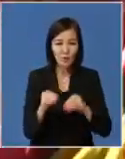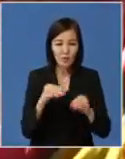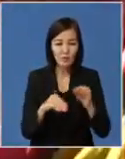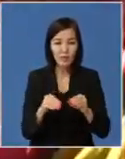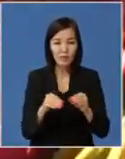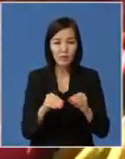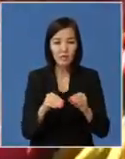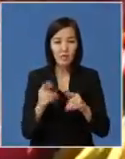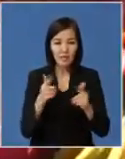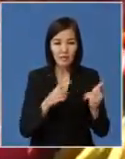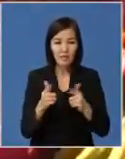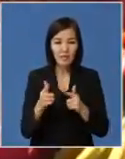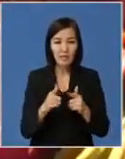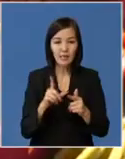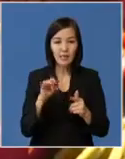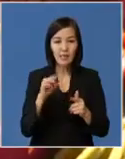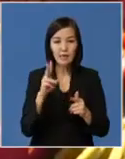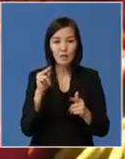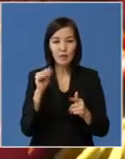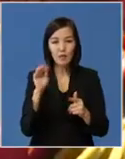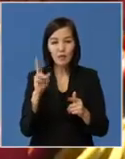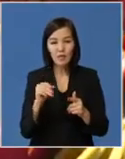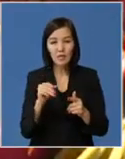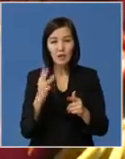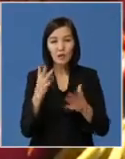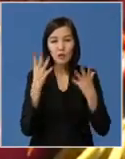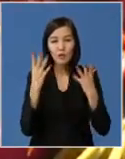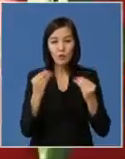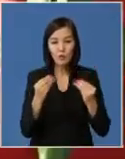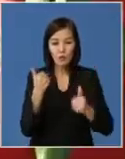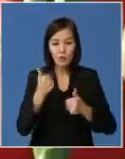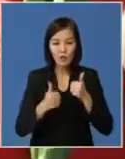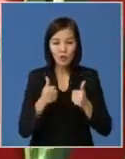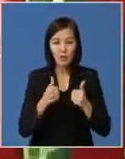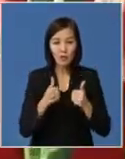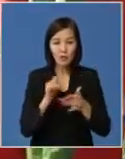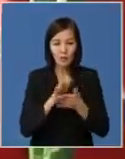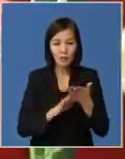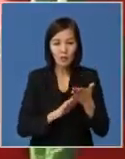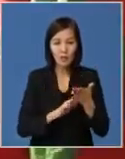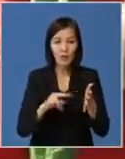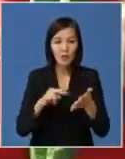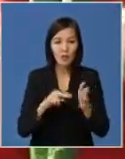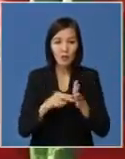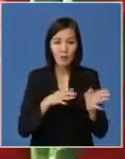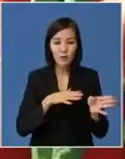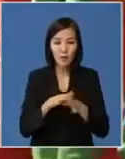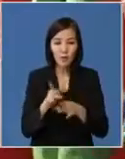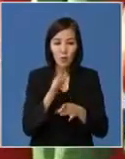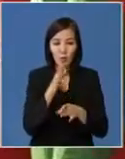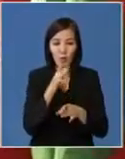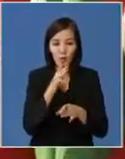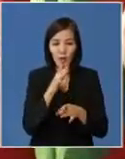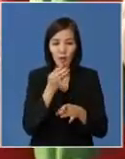маринатталады. Кимчхи фестивалі 3 күн болады. 35 тонна кимчхи дайындалады деп күтіп отыр. Жоспар жүзеге асса, кәрістердің ұлттық